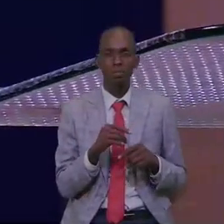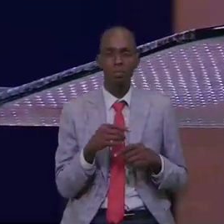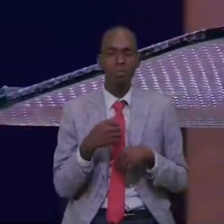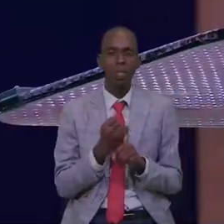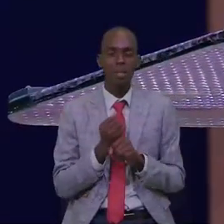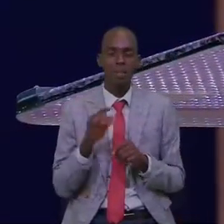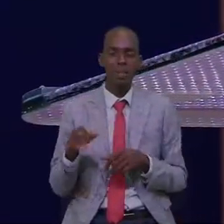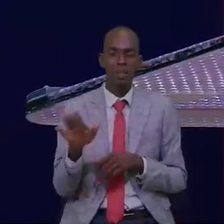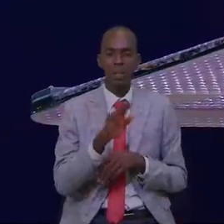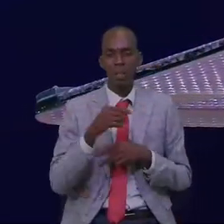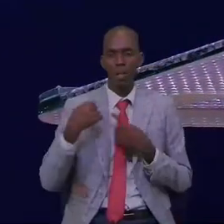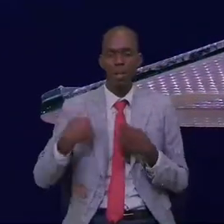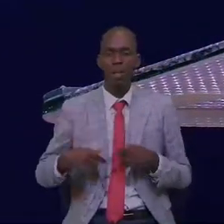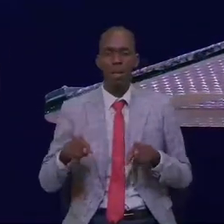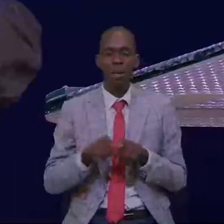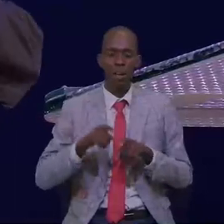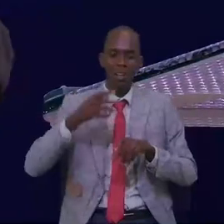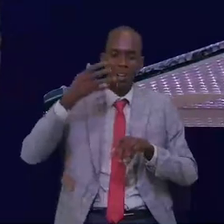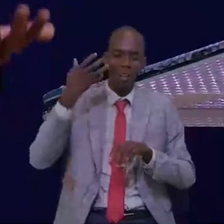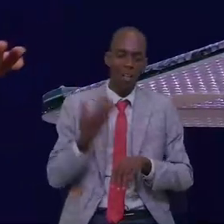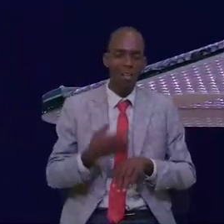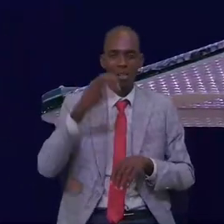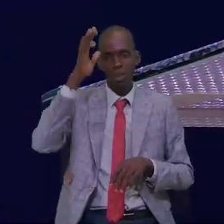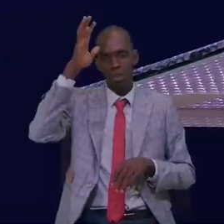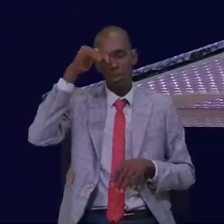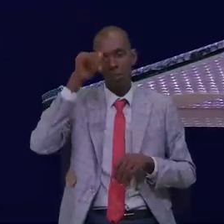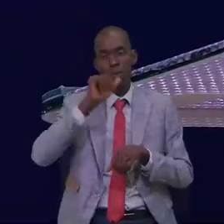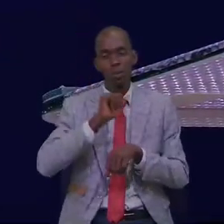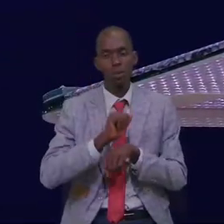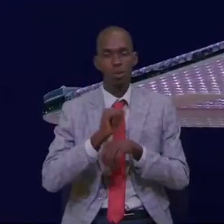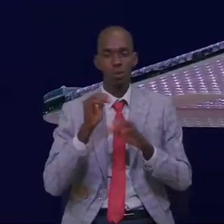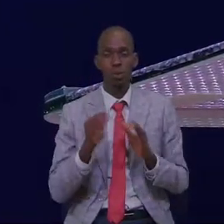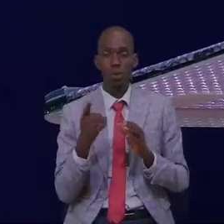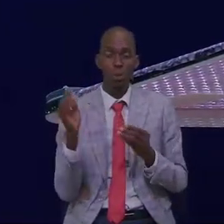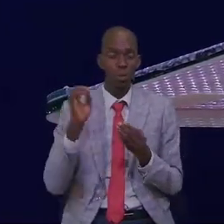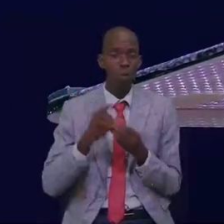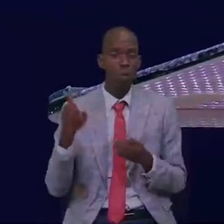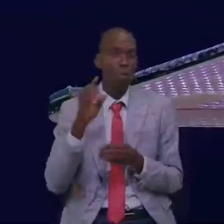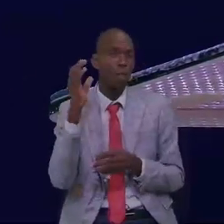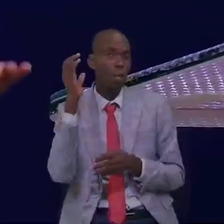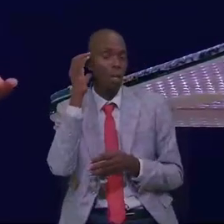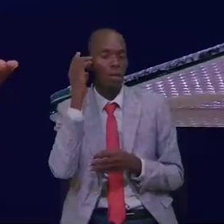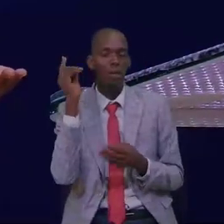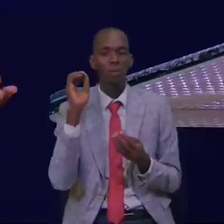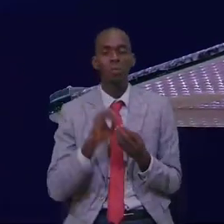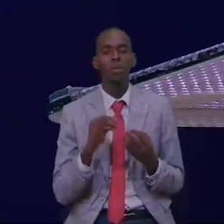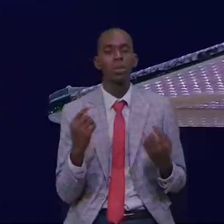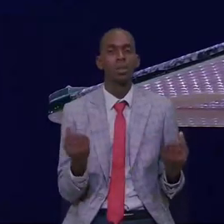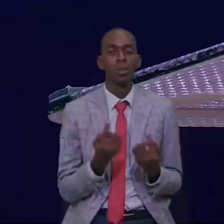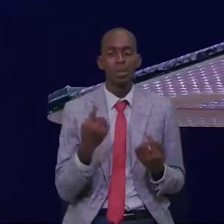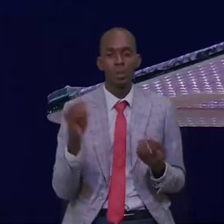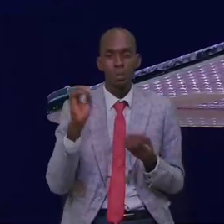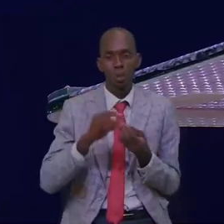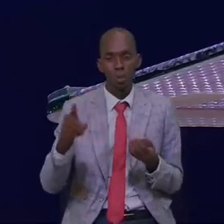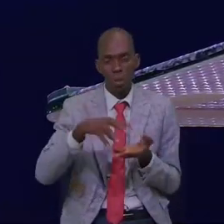rendent leur cœur dur comme le diamant. Plus ils entendent, plus ils pêchent. Plus ils entendent,